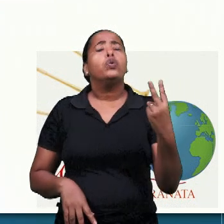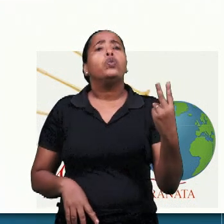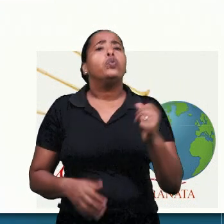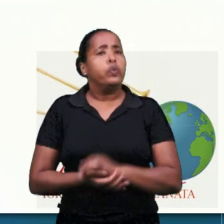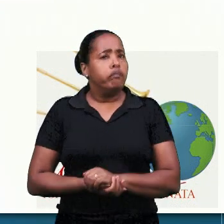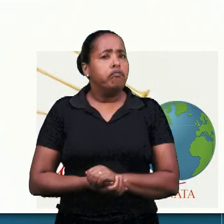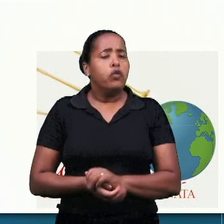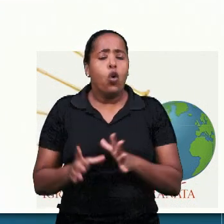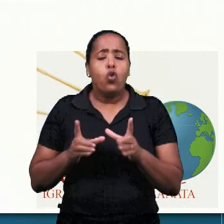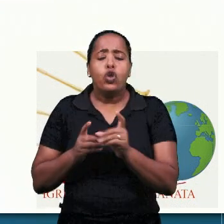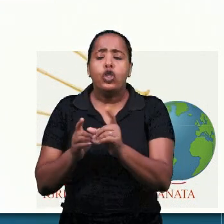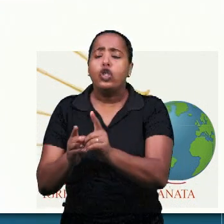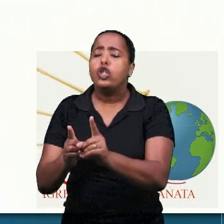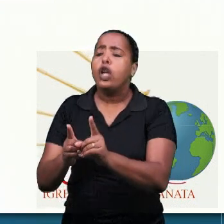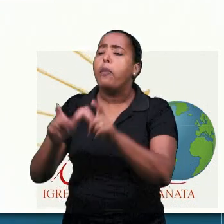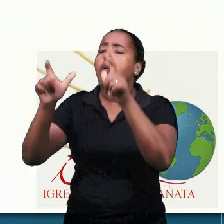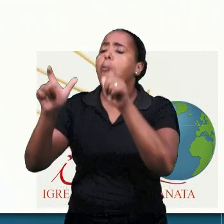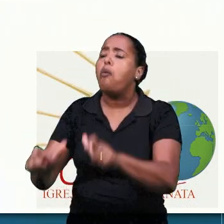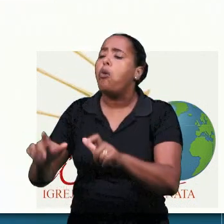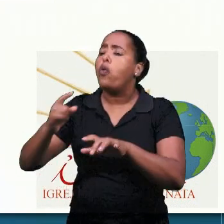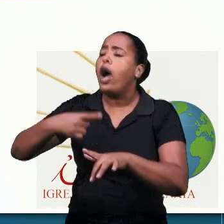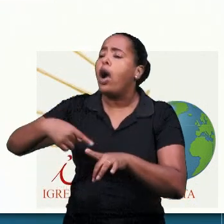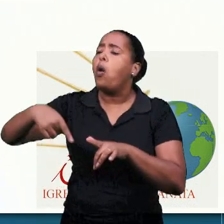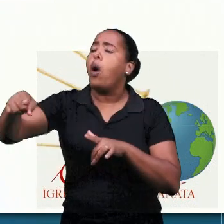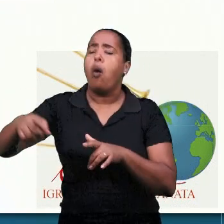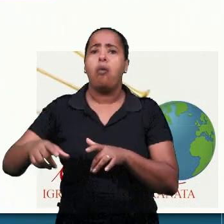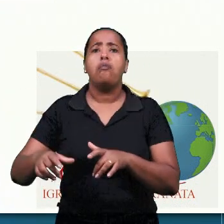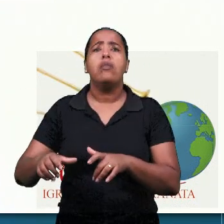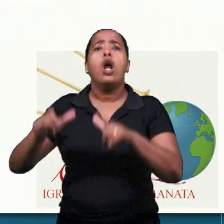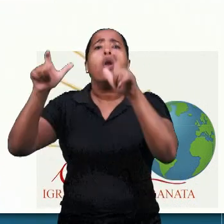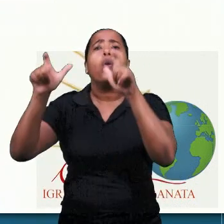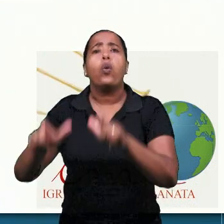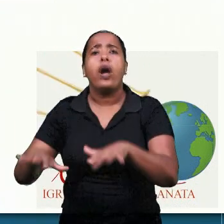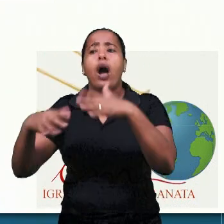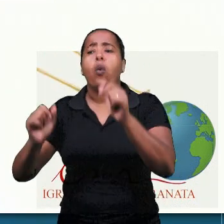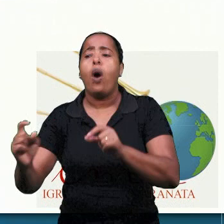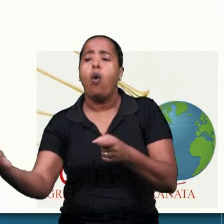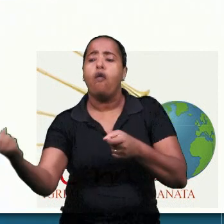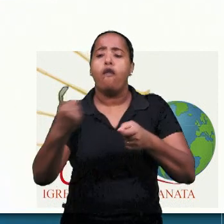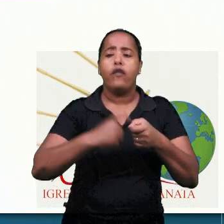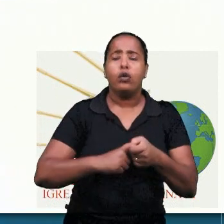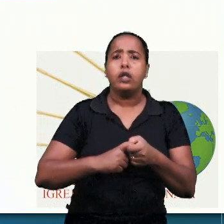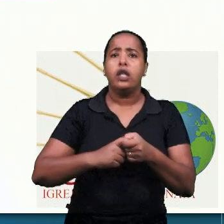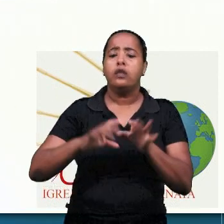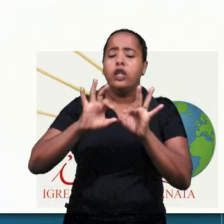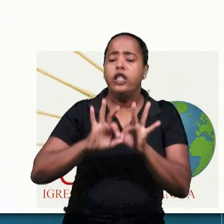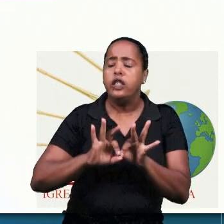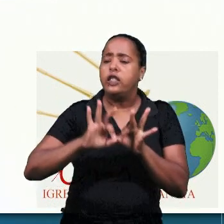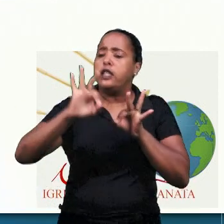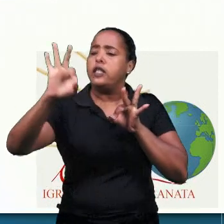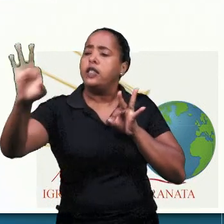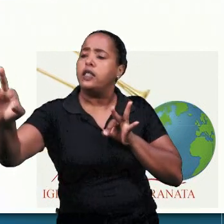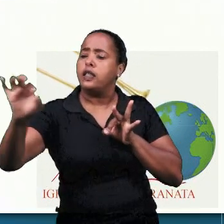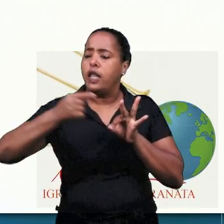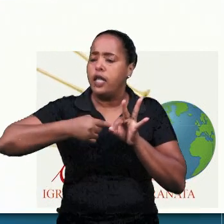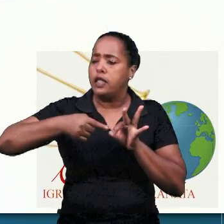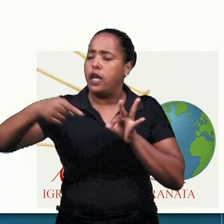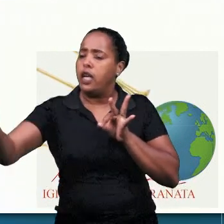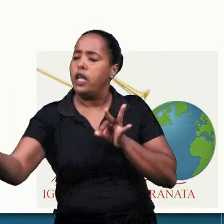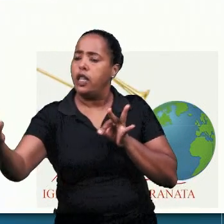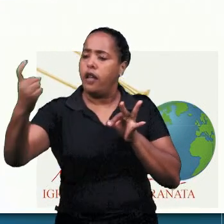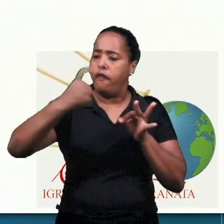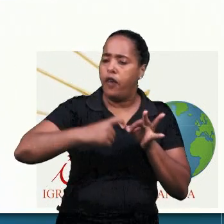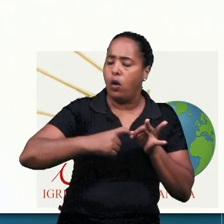où les disciples allaient et d'où ils venaient et quelle était la distance entre les deux